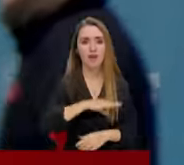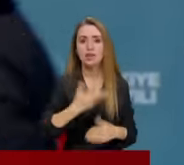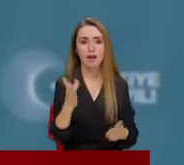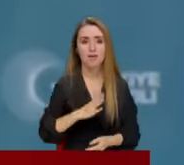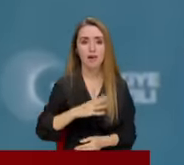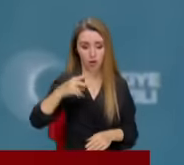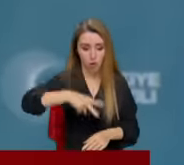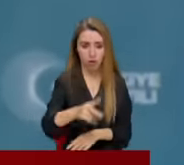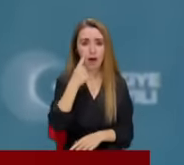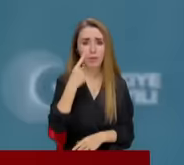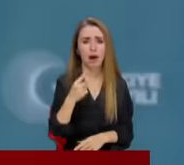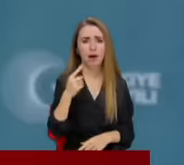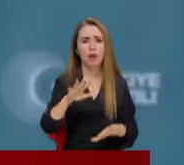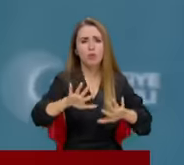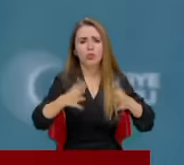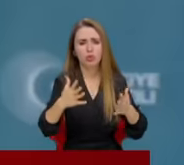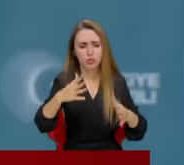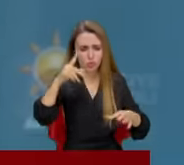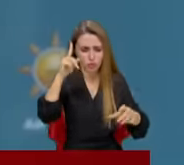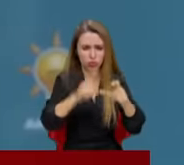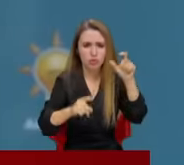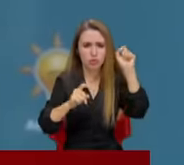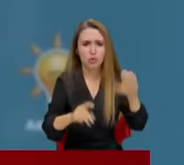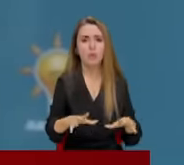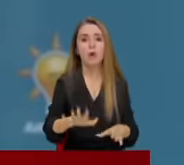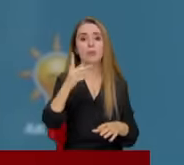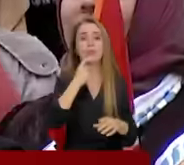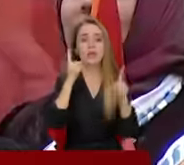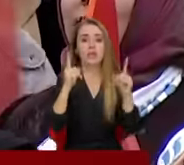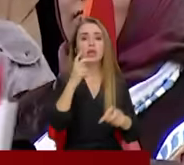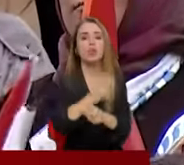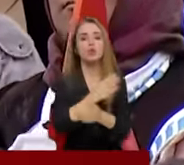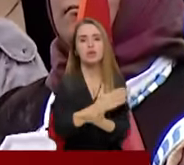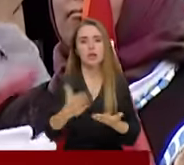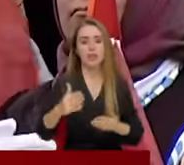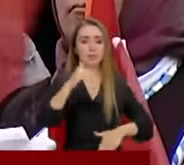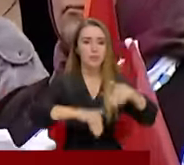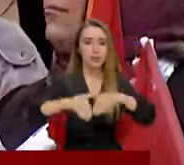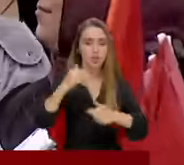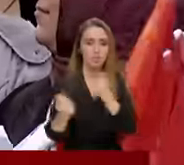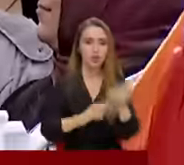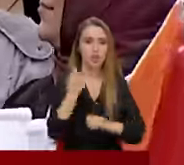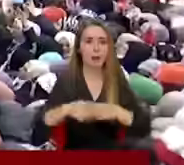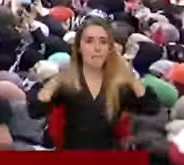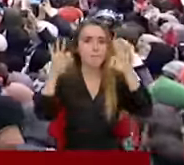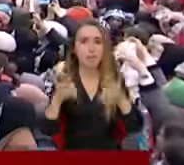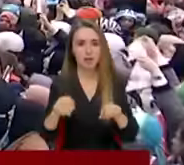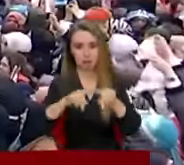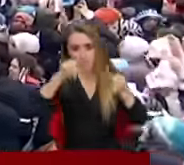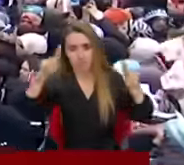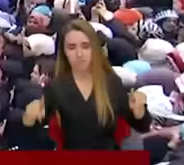Yollarımızın hali ortada. Çöp, çukur, çamur. 5 yıl boşuna geçti. Seçim maratonunun başlangıcından bu